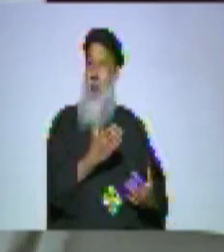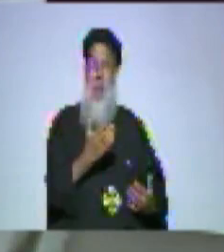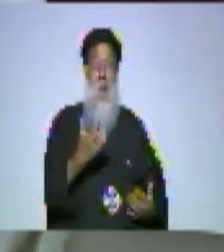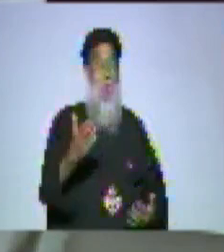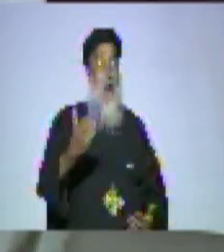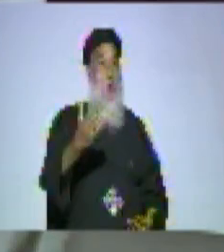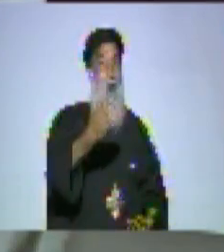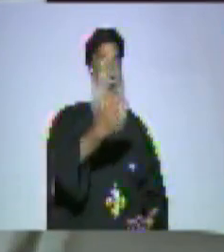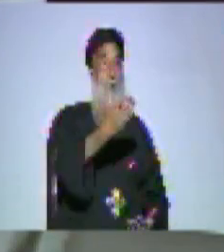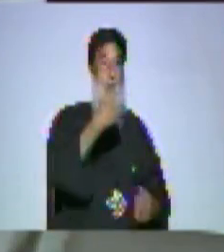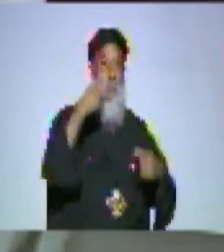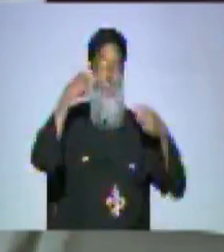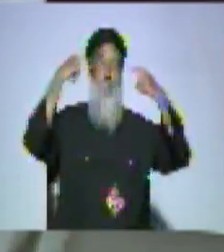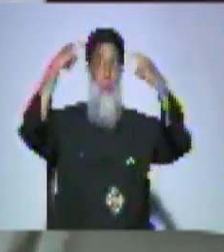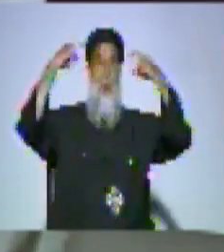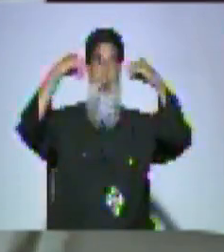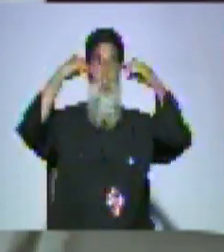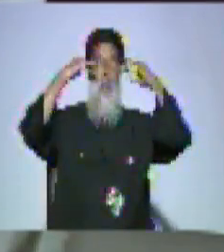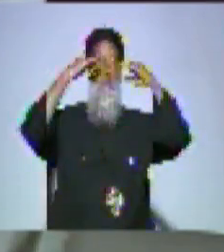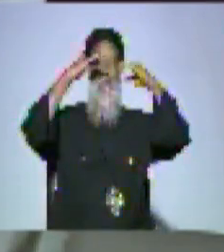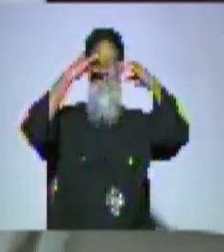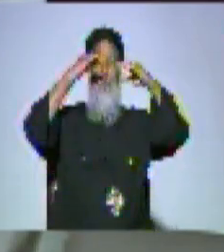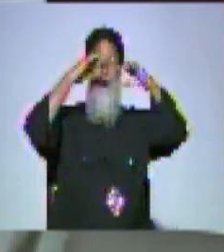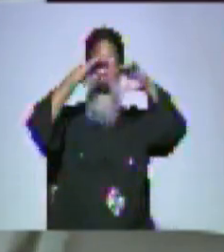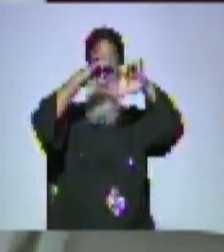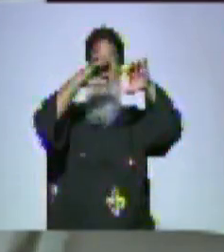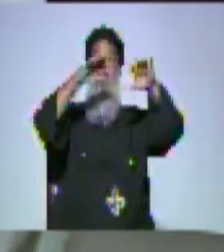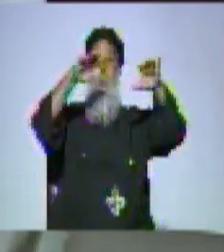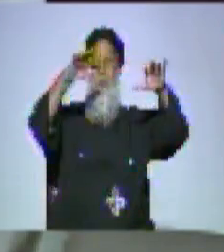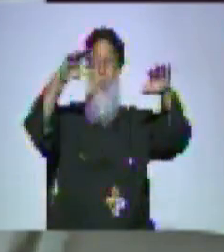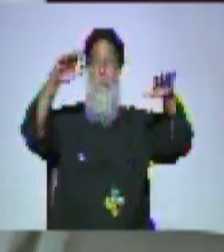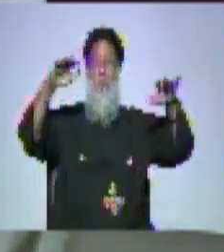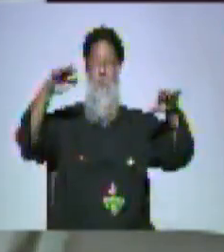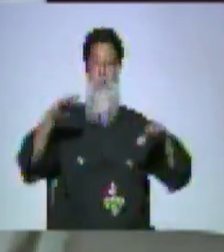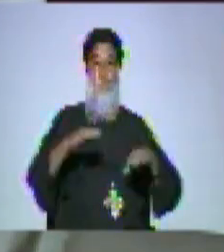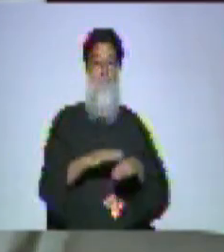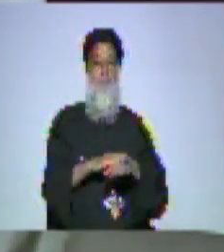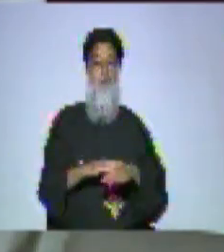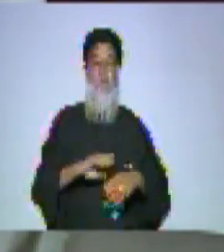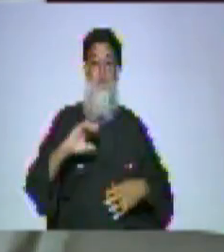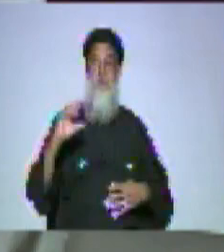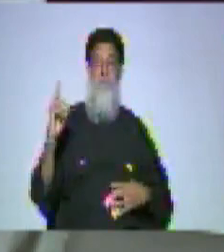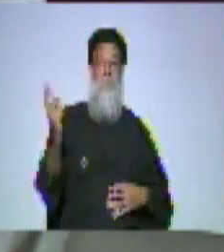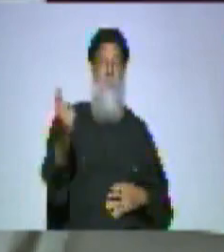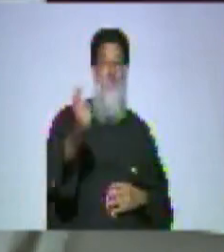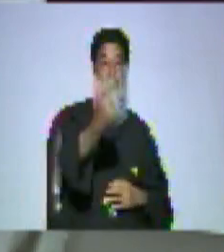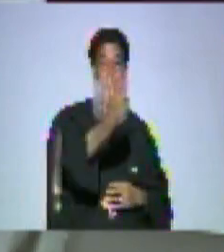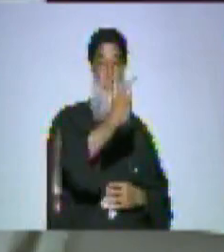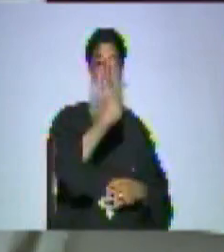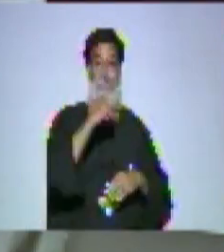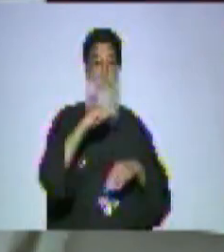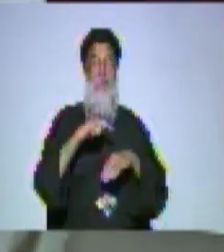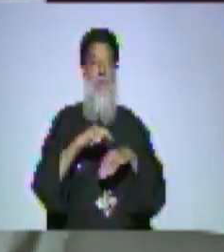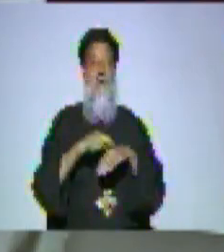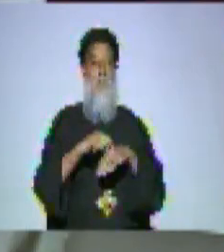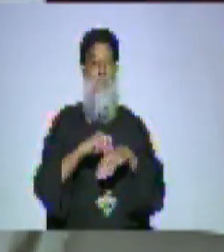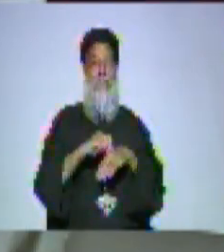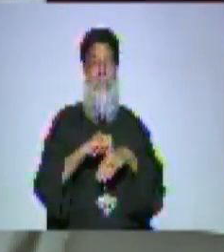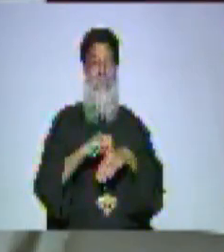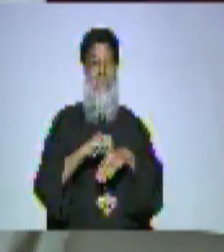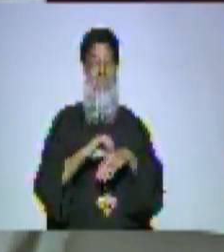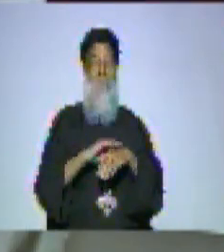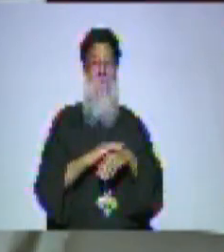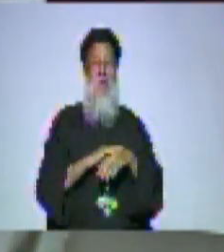اتساع الرؤيه انه يبقى له رؤيه وحاسس بالناس حاسس بالاخرين